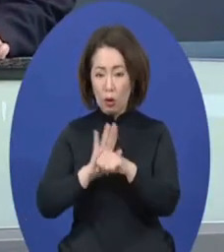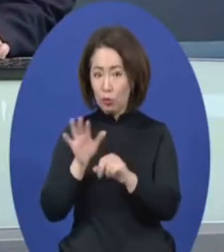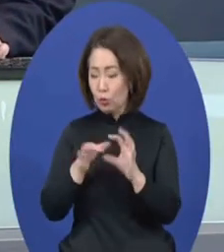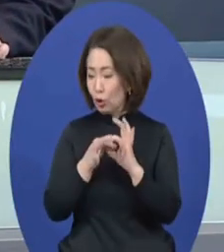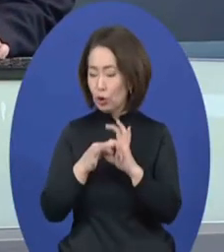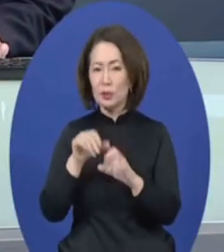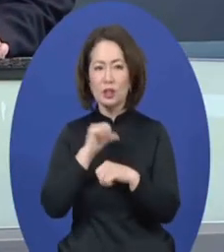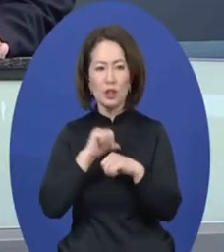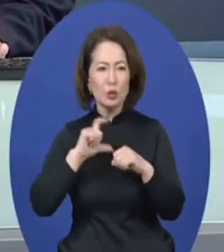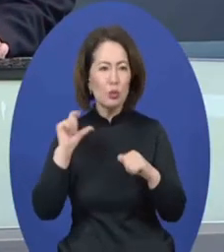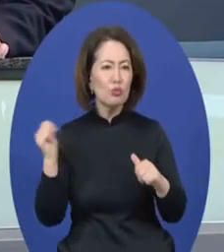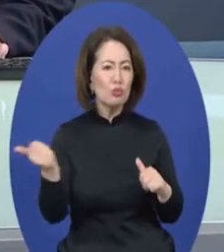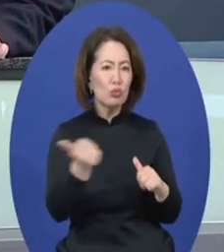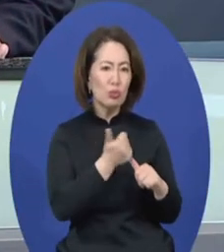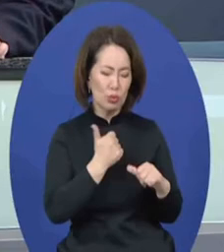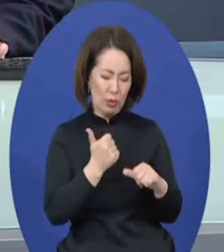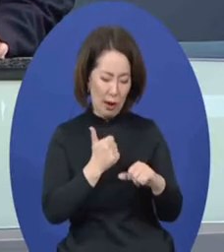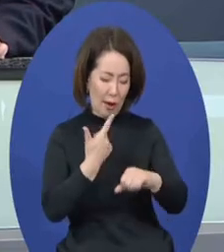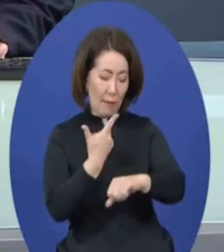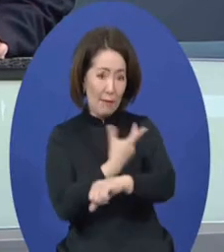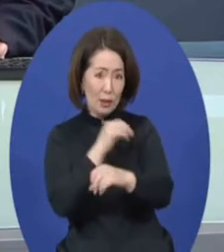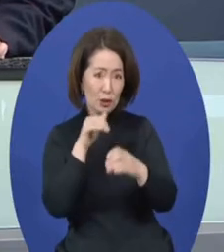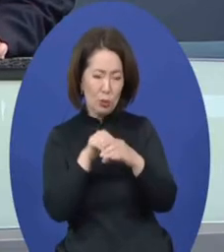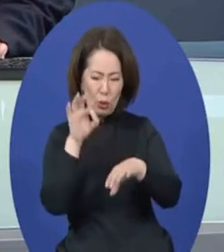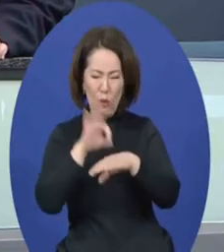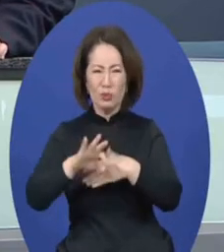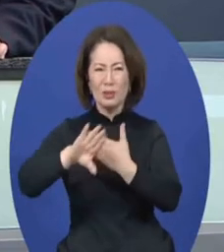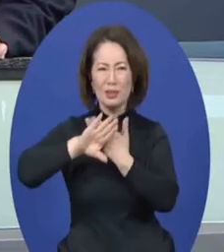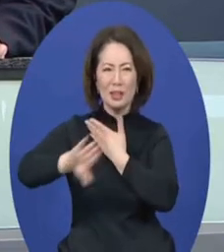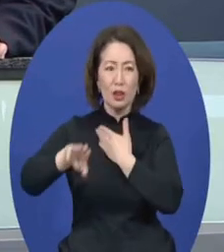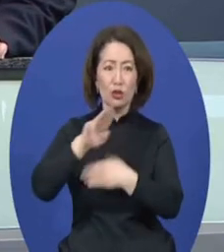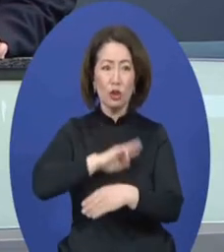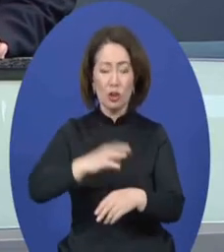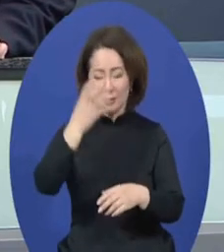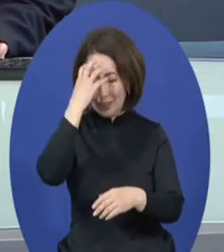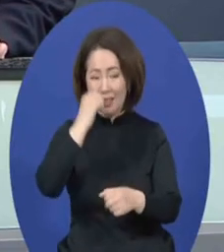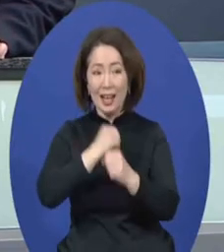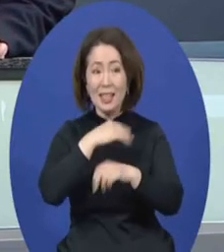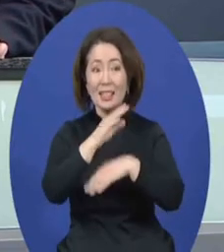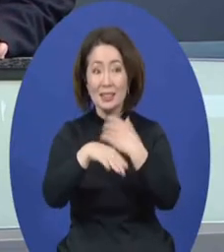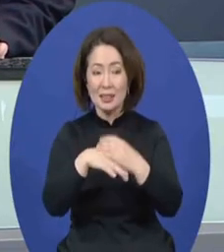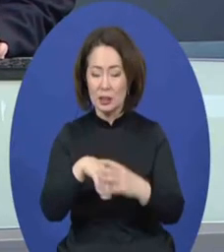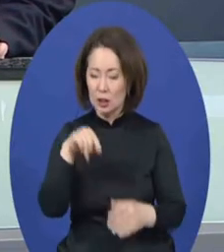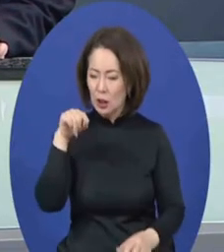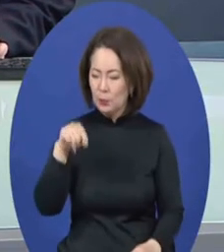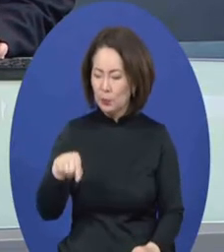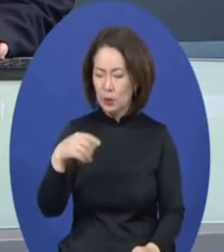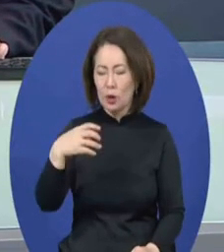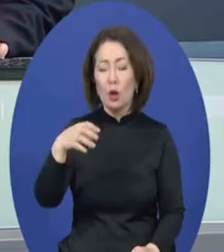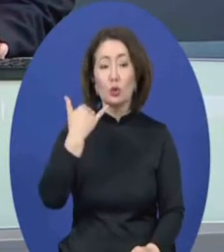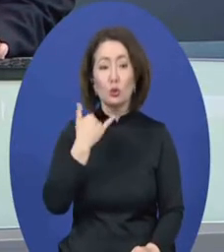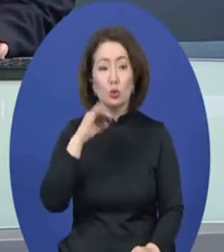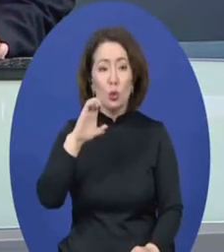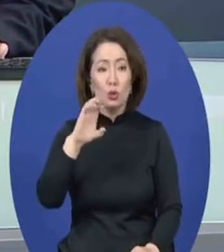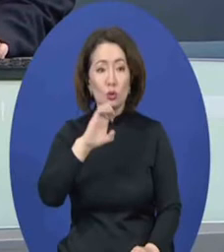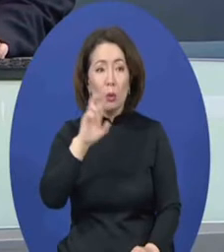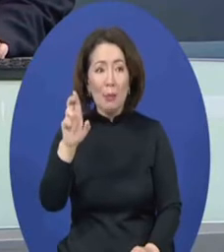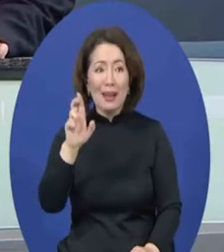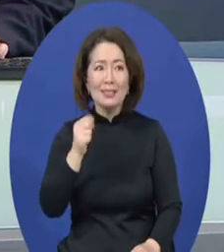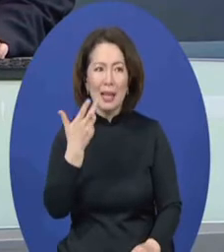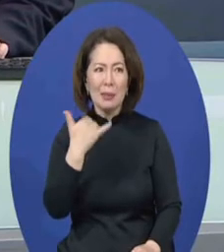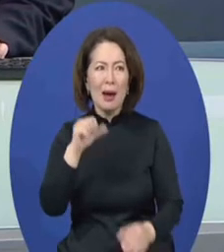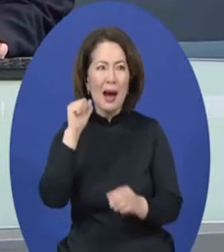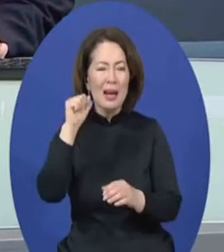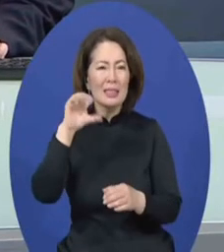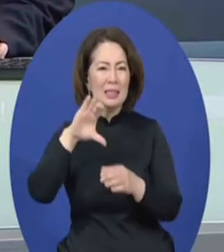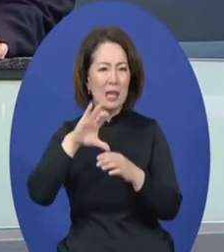Сардхлын улмаас иргэн бүрээ вакцинжуулж халдвараас нэг өдрийн өмнө хэлсэн салхаар засгийн газрын хүү ажиллаж байна. Харин Сүхбаатарын талбайд Арчилсан намын улсын хурлын зарим гишүүн